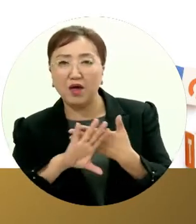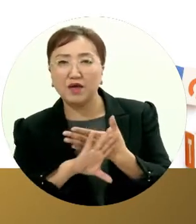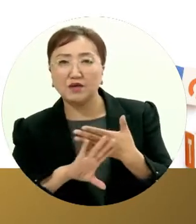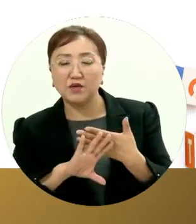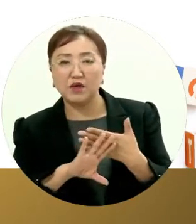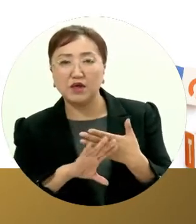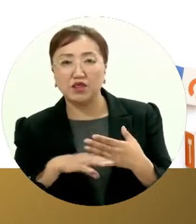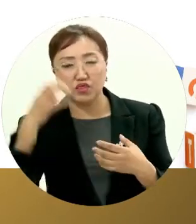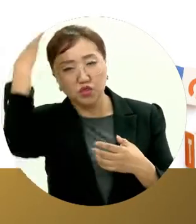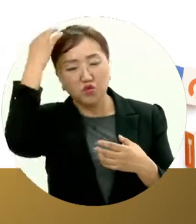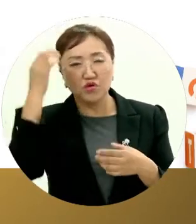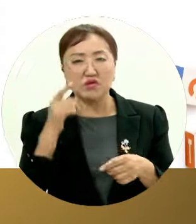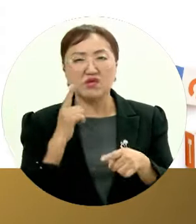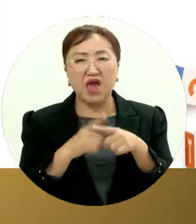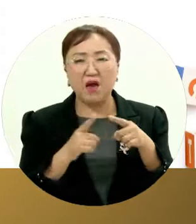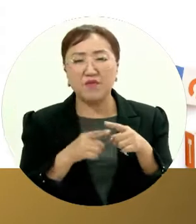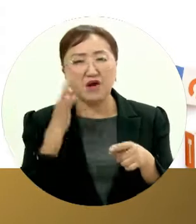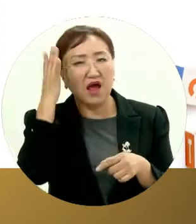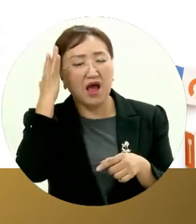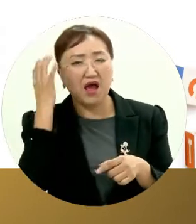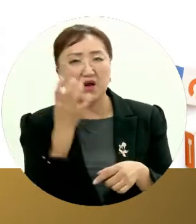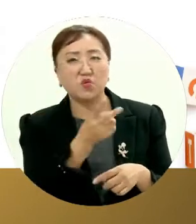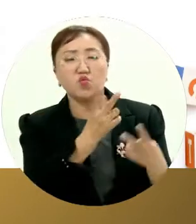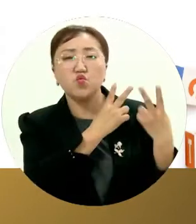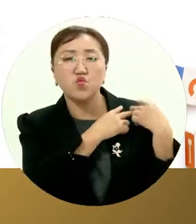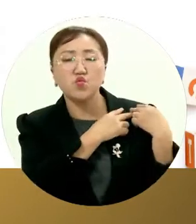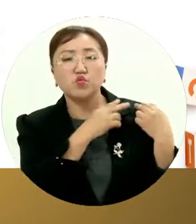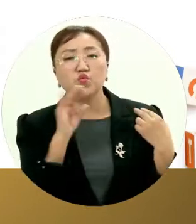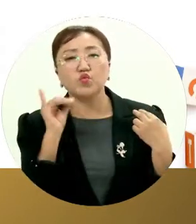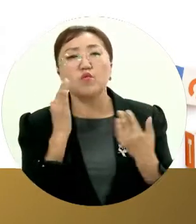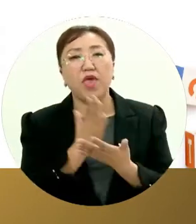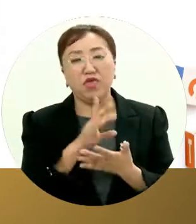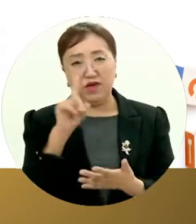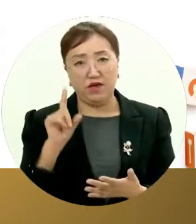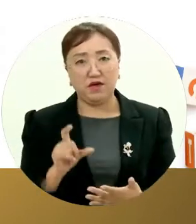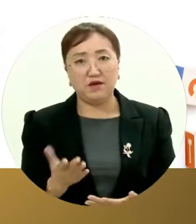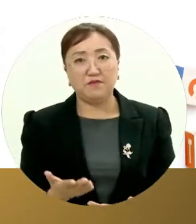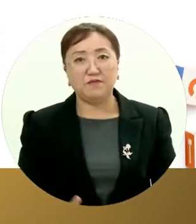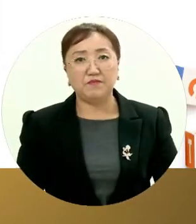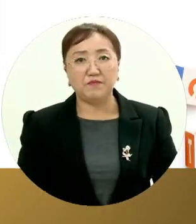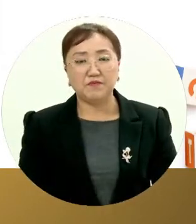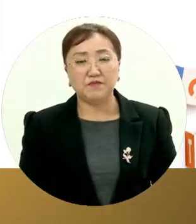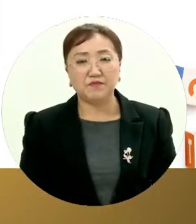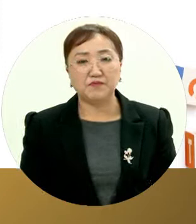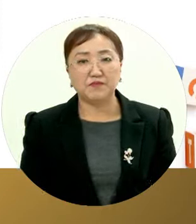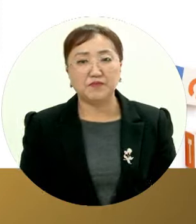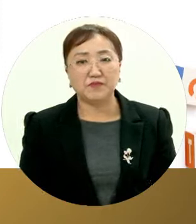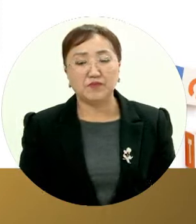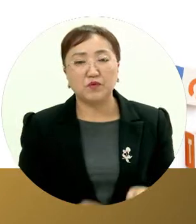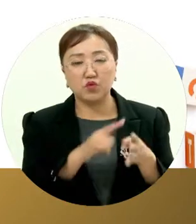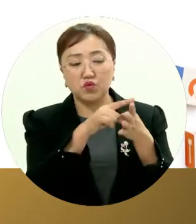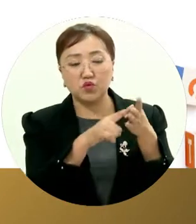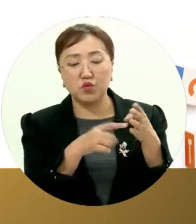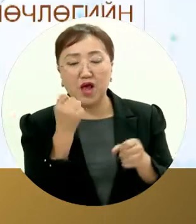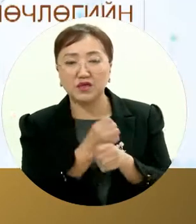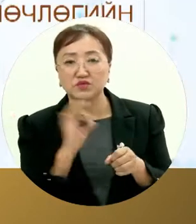Төрөөс ямар арга хэмжээ механизмуд авах вэ гэдгийг бол ярилцъя. За дөрвөн төрлийнхаа нөгөө